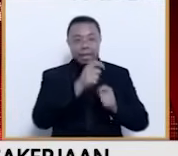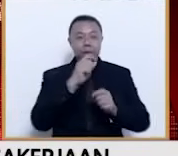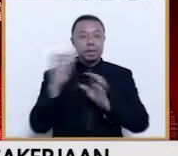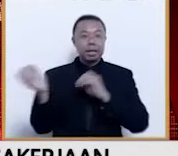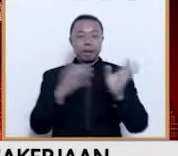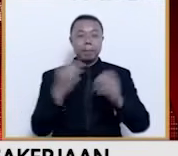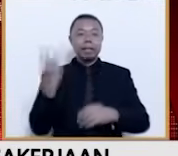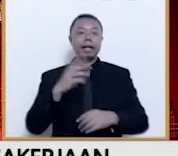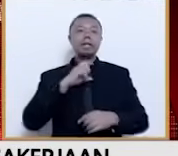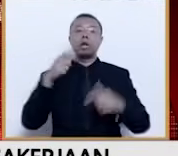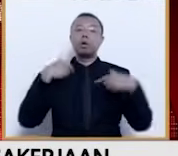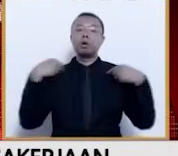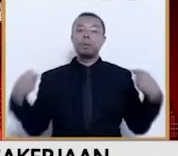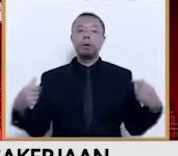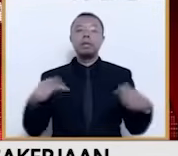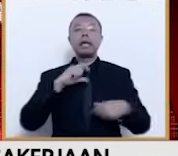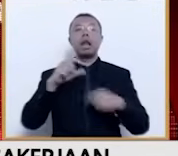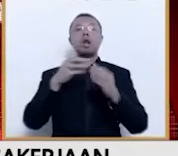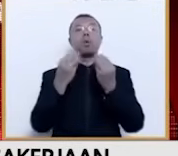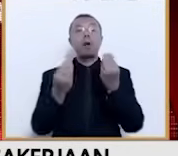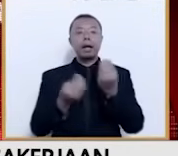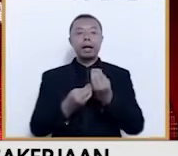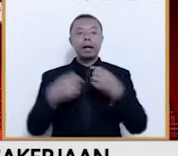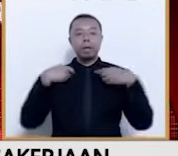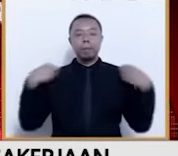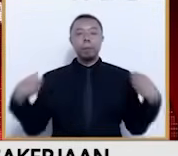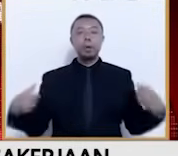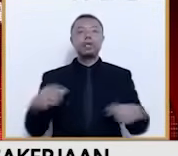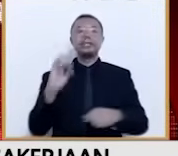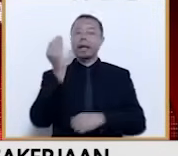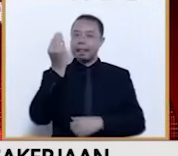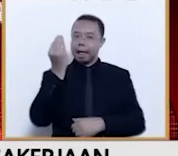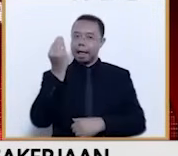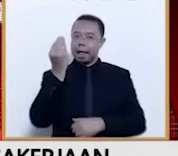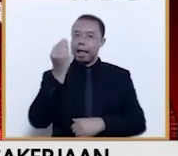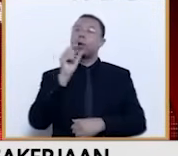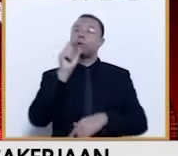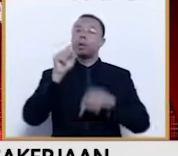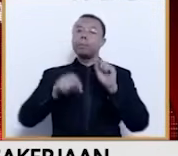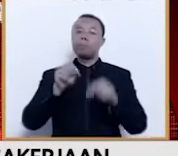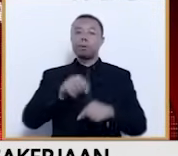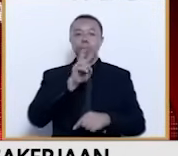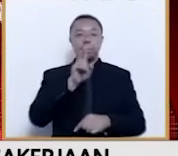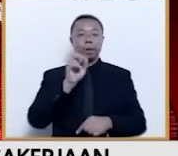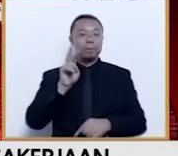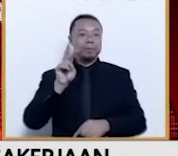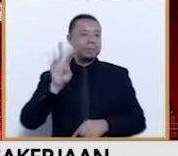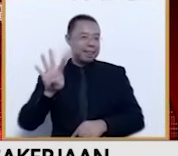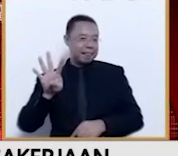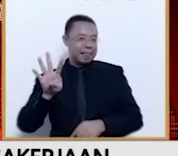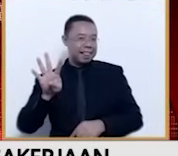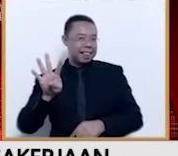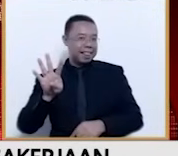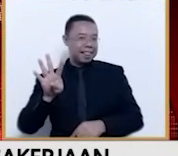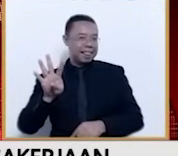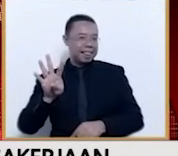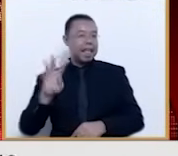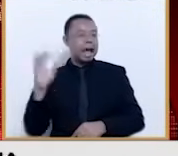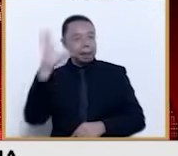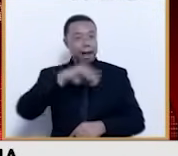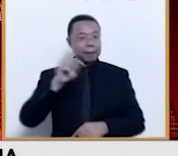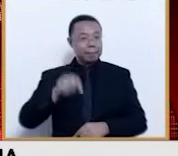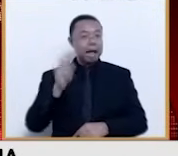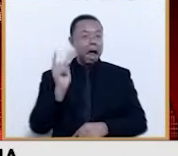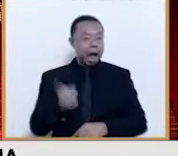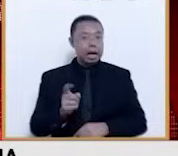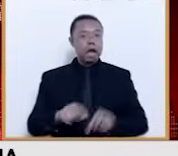debat ketiga calon gubernur dan calon wakil gubernur DKI Jakarta pemilihan tahun 2024. Dan di malam hari